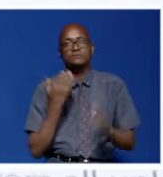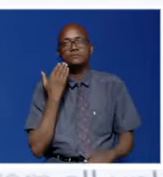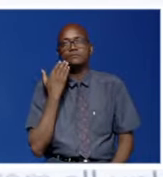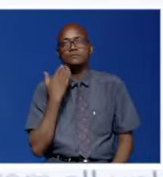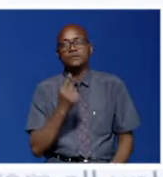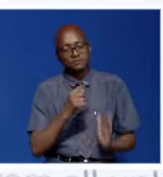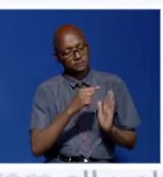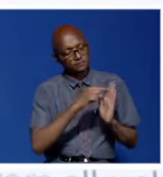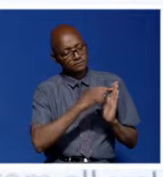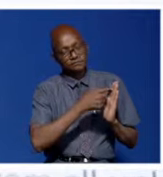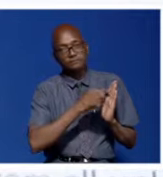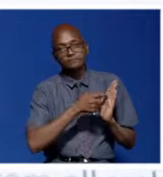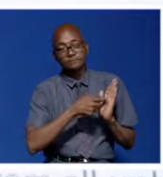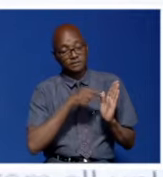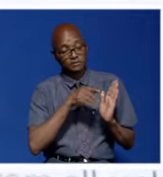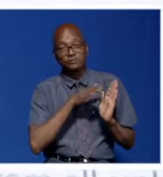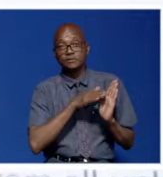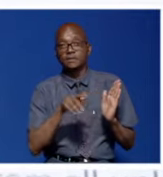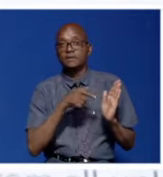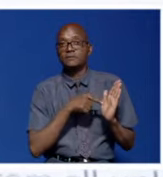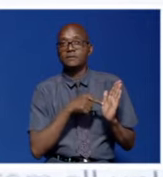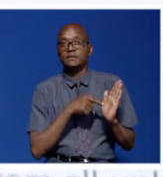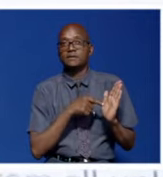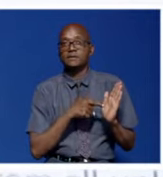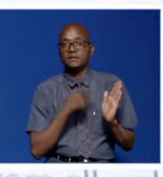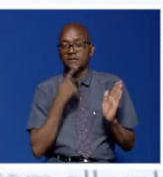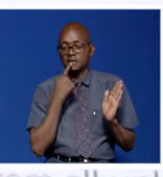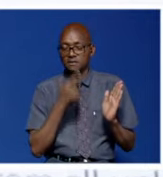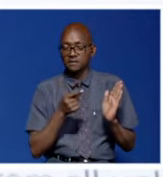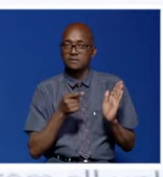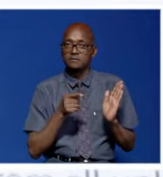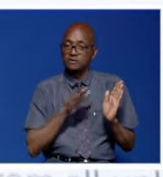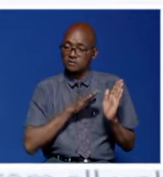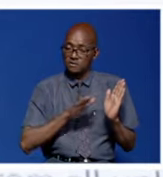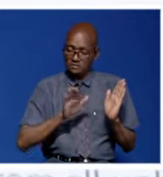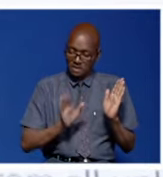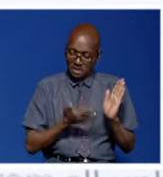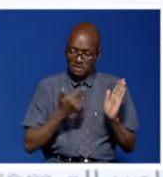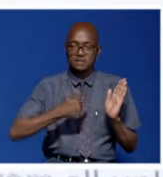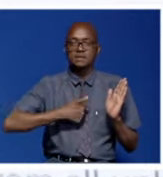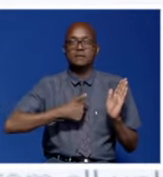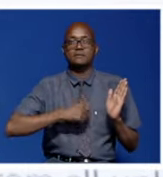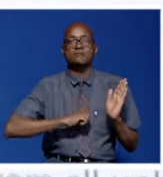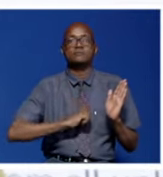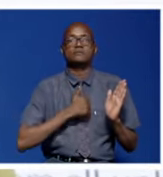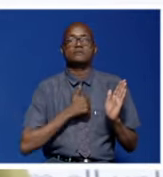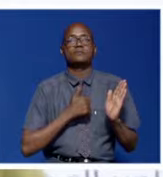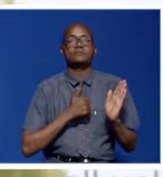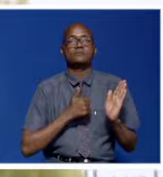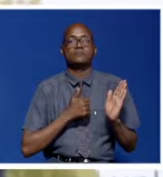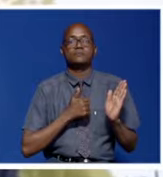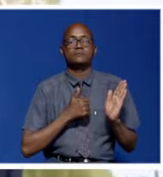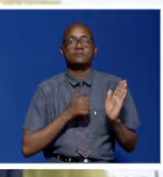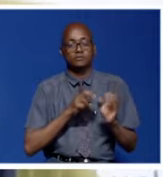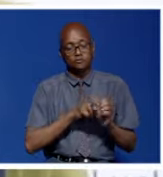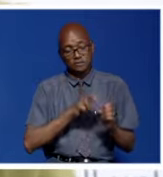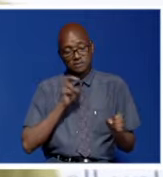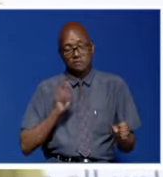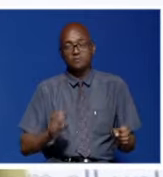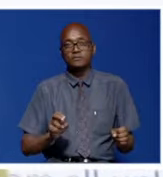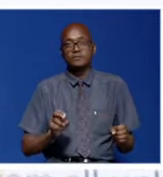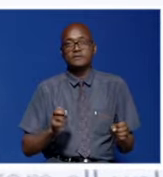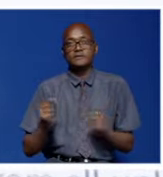ya kiusalama inayosema usalama unaanza na mimi kwanza, kwa kujiepusha na vitendo